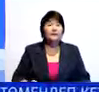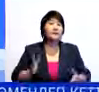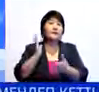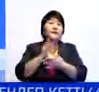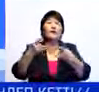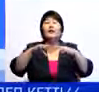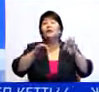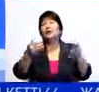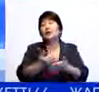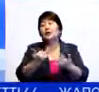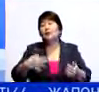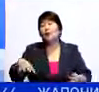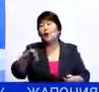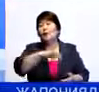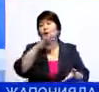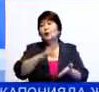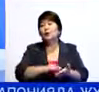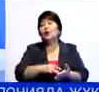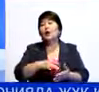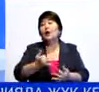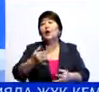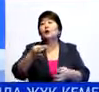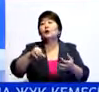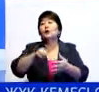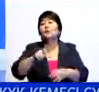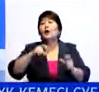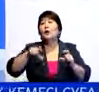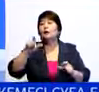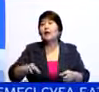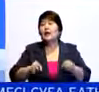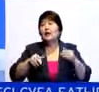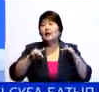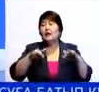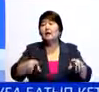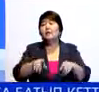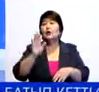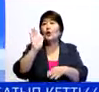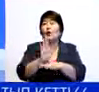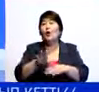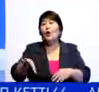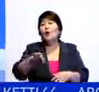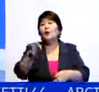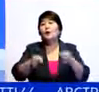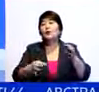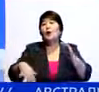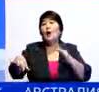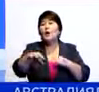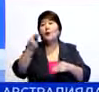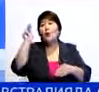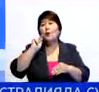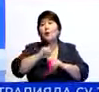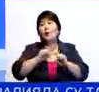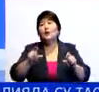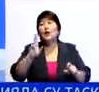Тікелей эфирде жаңалықтар. Бүгін облыс орталығында сот мінберіне шыққан студенттер қылмыстық іске үкім шығарды. Облыстық соттың аймақтық оқу орталығы